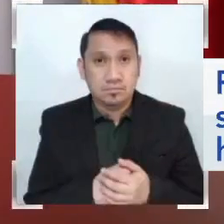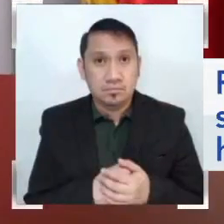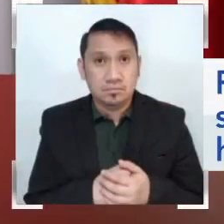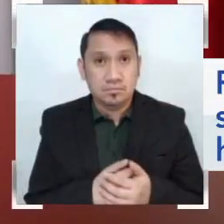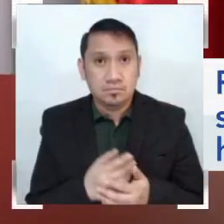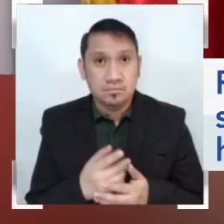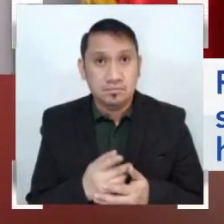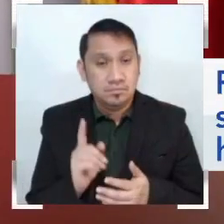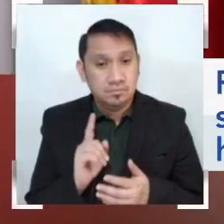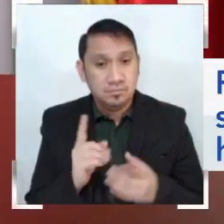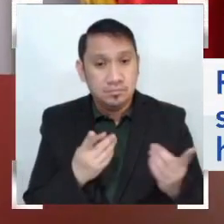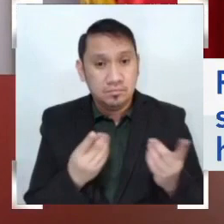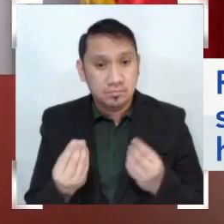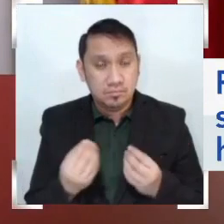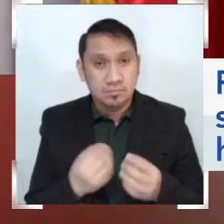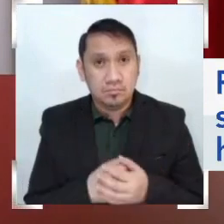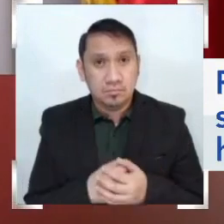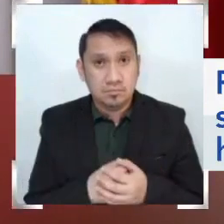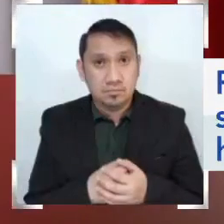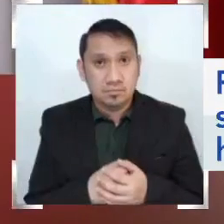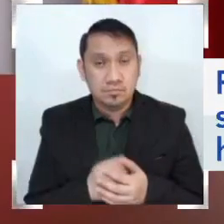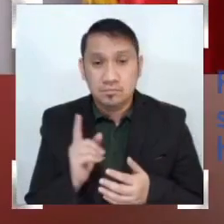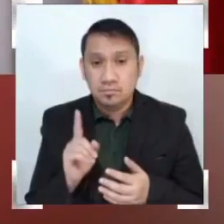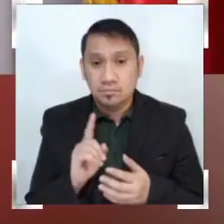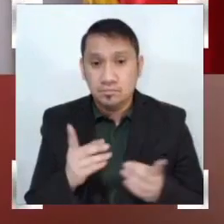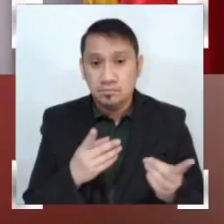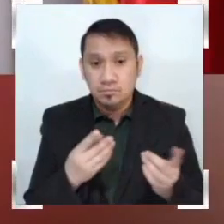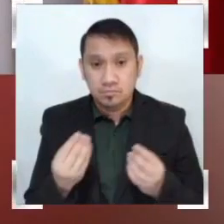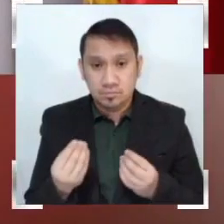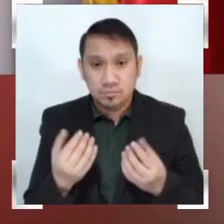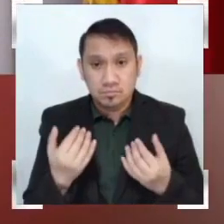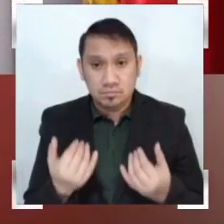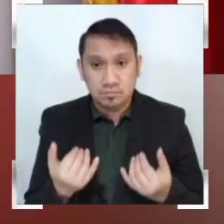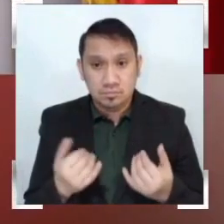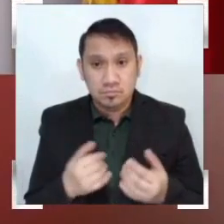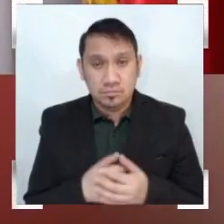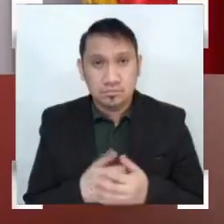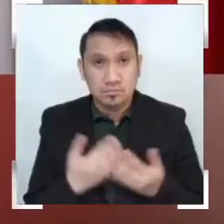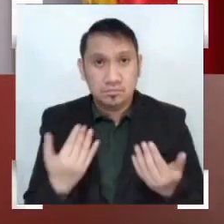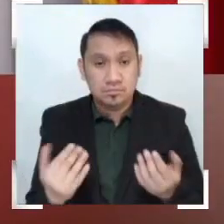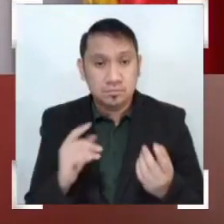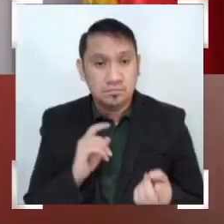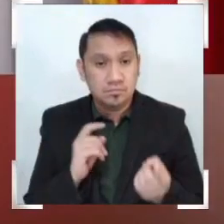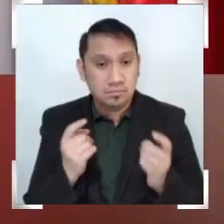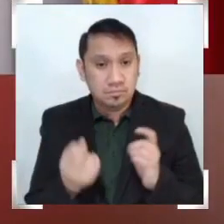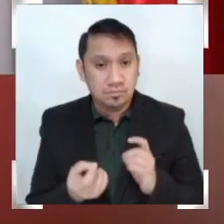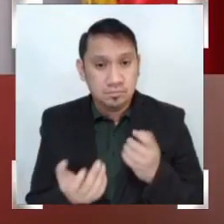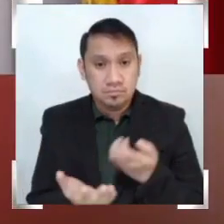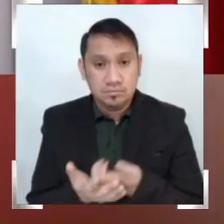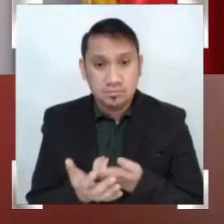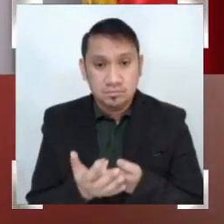that's what we're going to have to do because what we are doing nothing less now than transforming our economy.